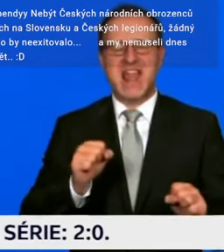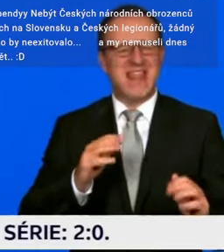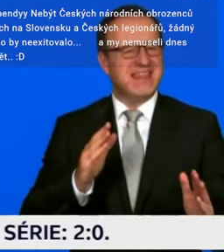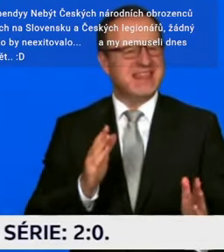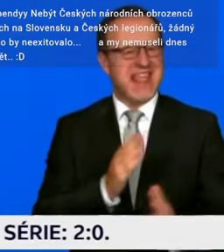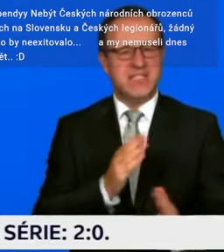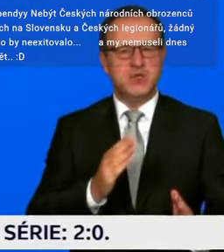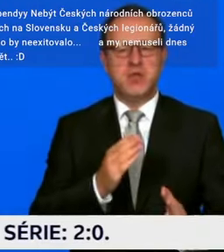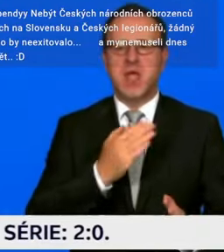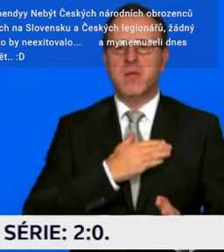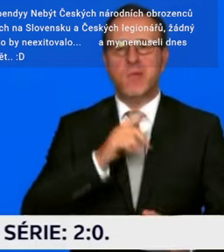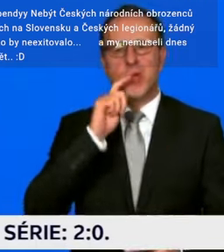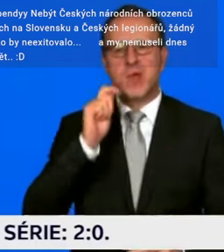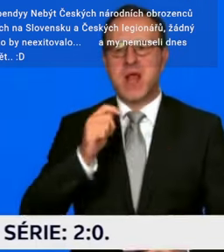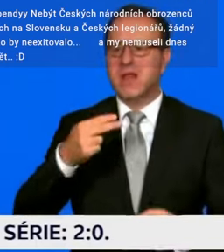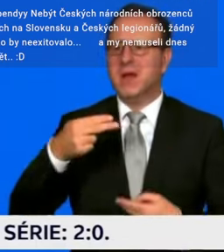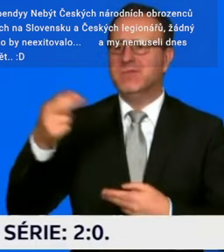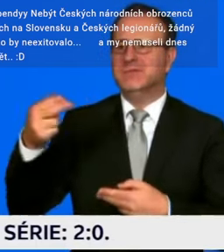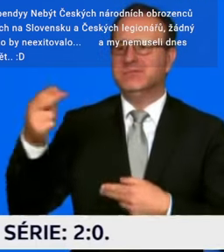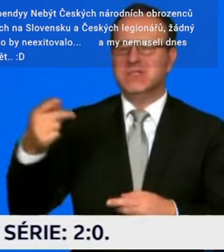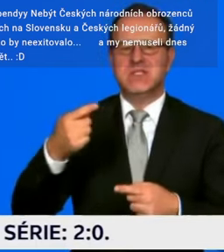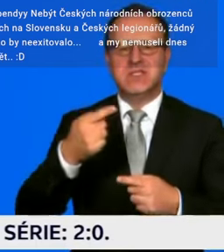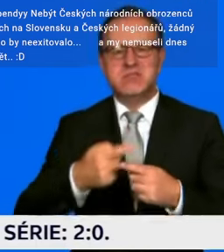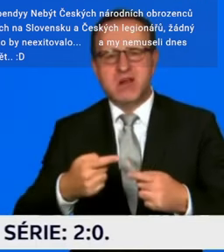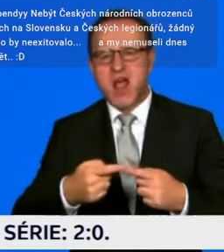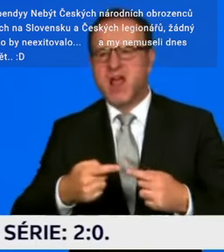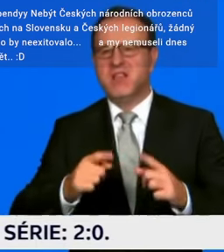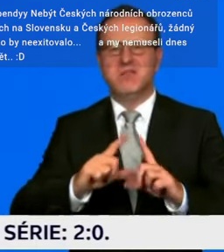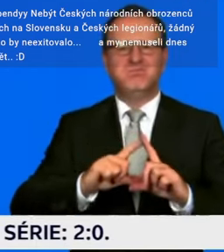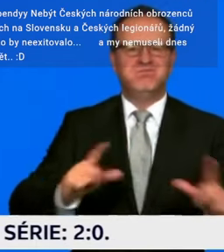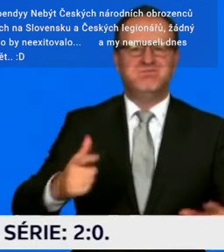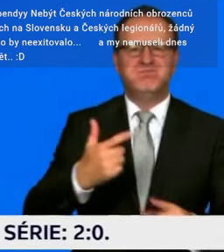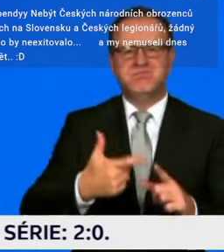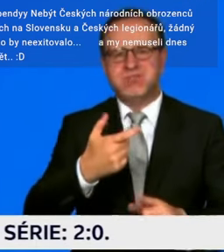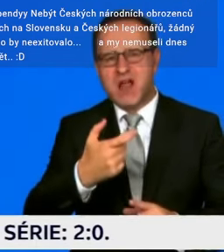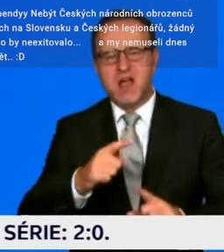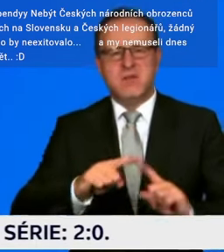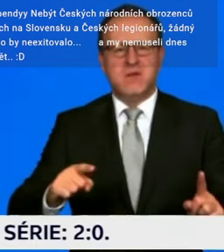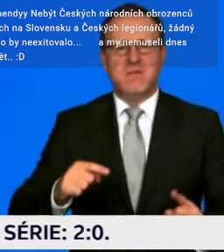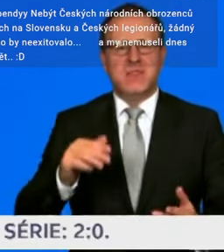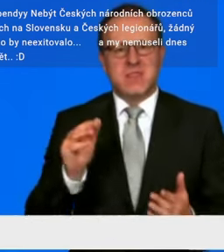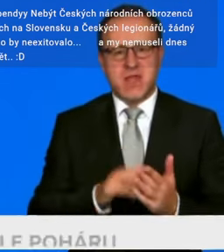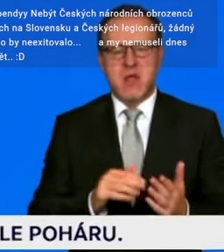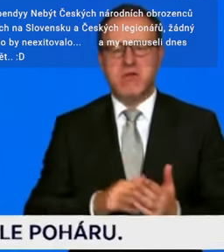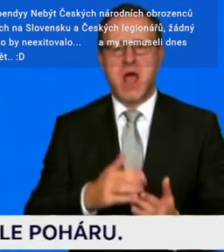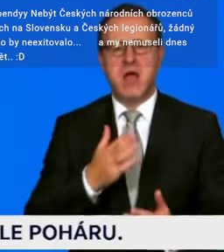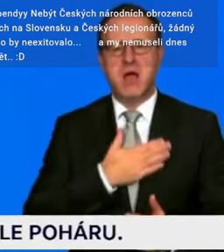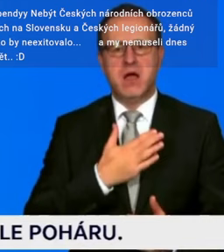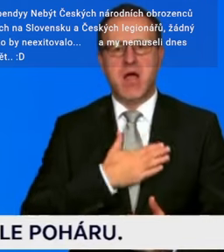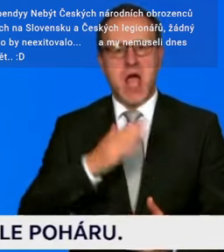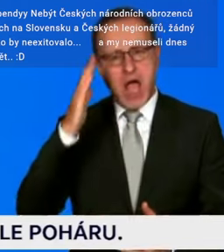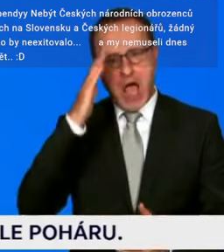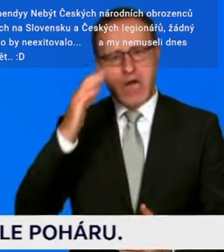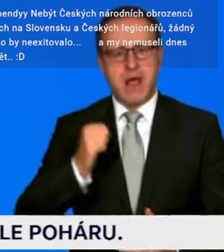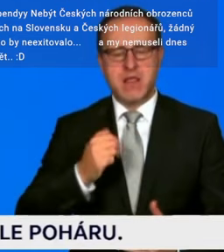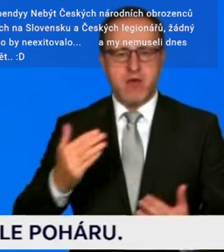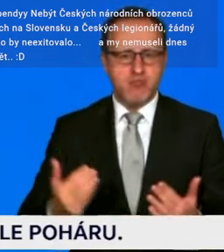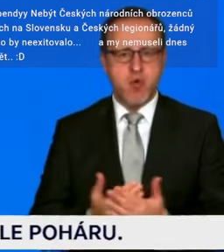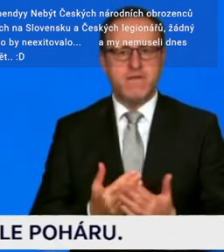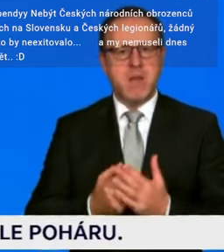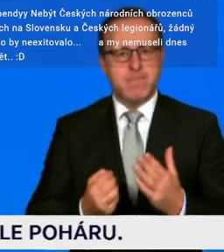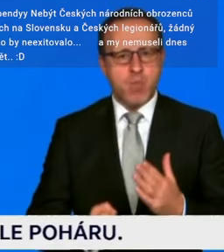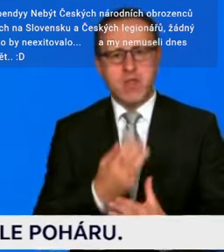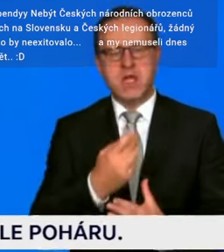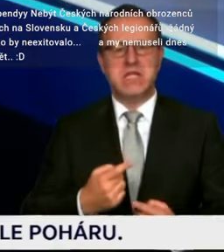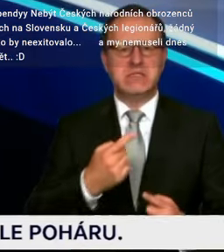podpísala Takže samozrejme že treba ďalej do vyzbrojiť vládu modernizovať nie o tie veci ktoré boli